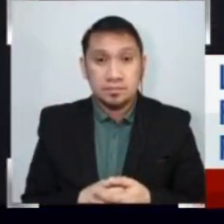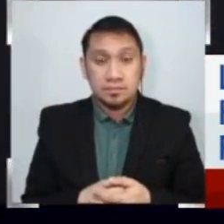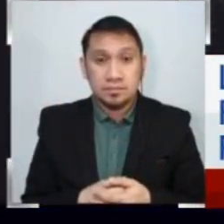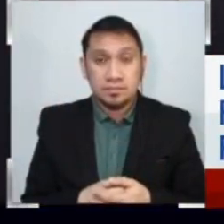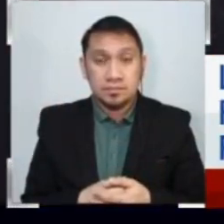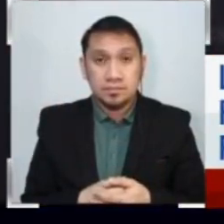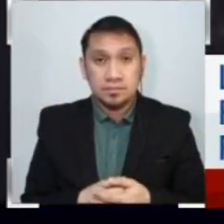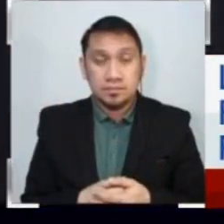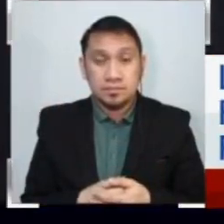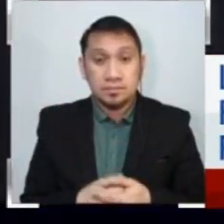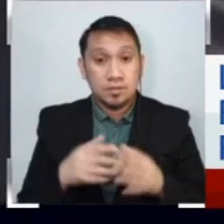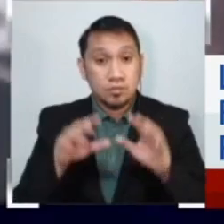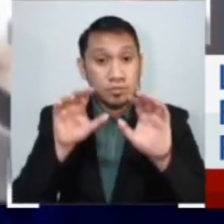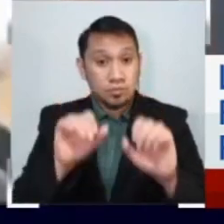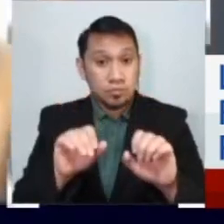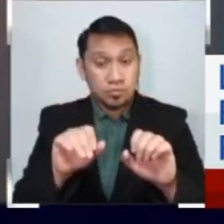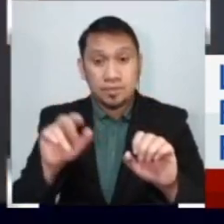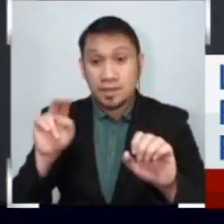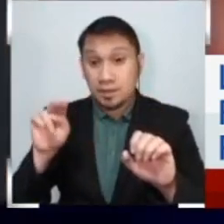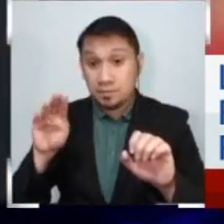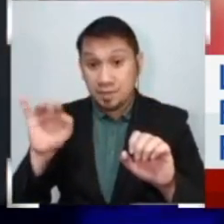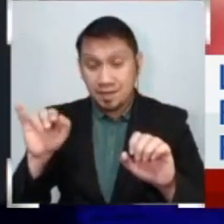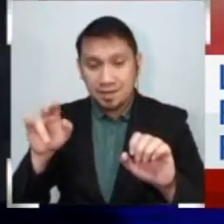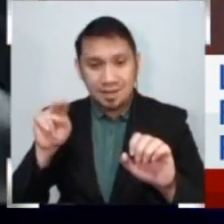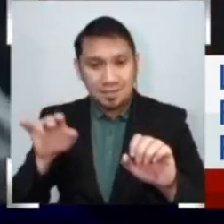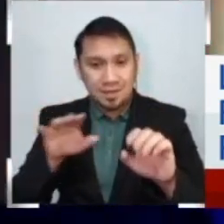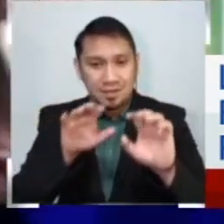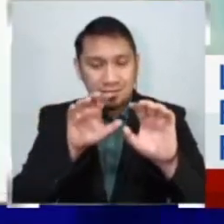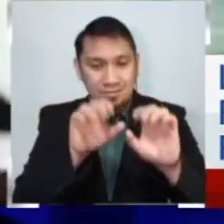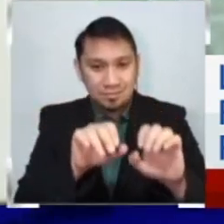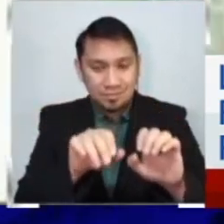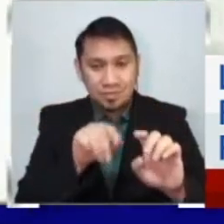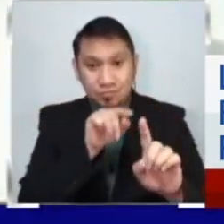Hinuli na ng mga ahente ng NBI Anti-Fraud Division ang kanilang subject.